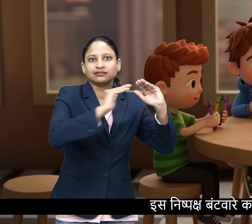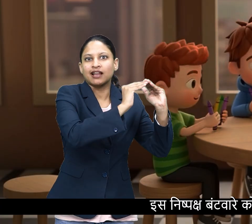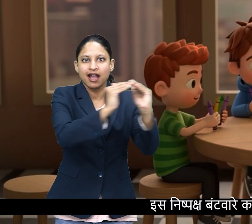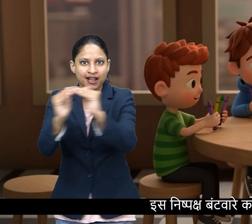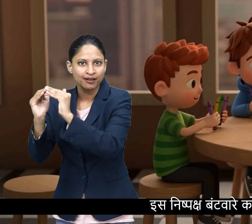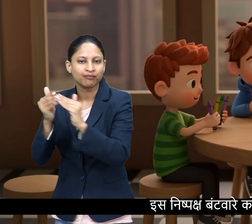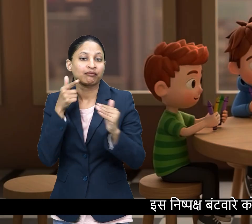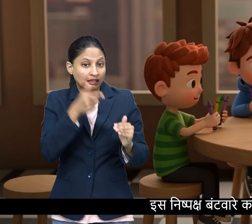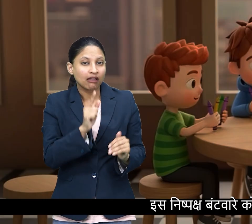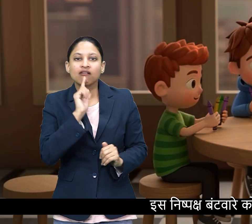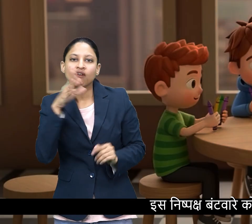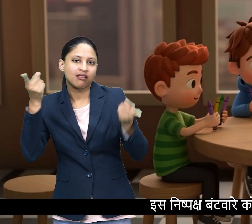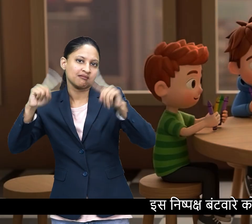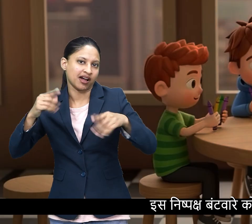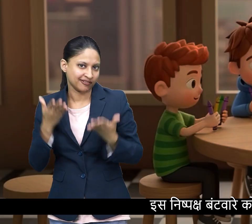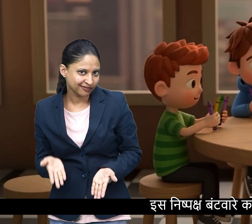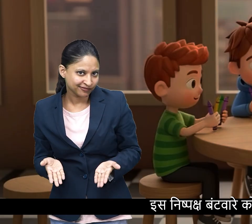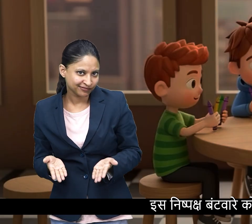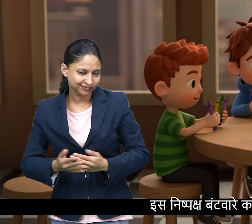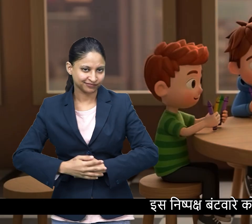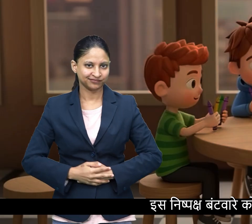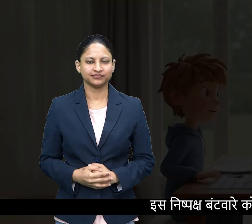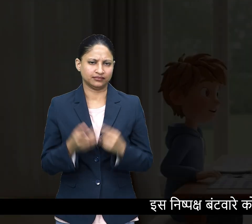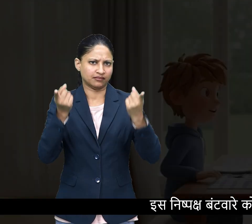इस निष्पक्ष बंटवारे को भाग कहा जाता है।